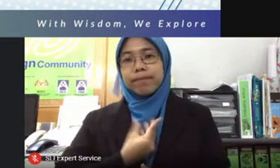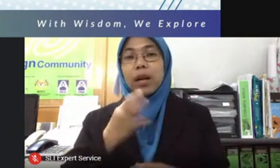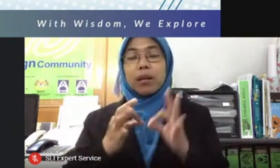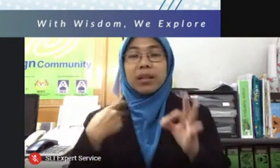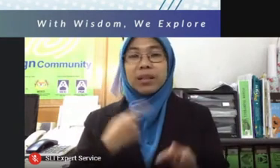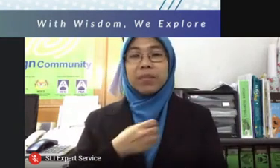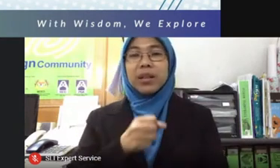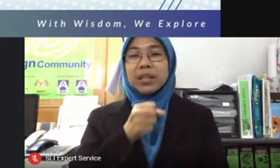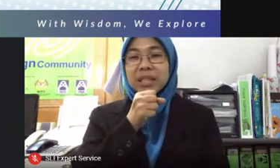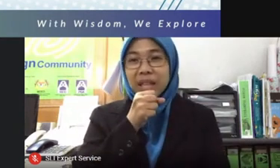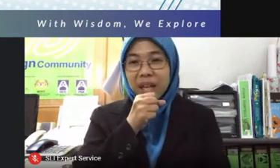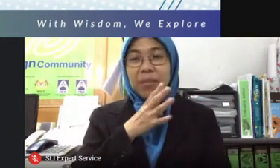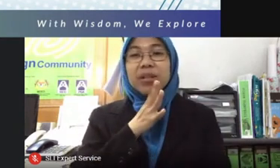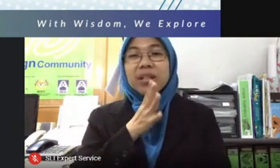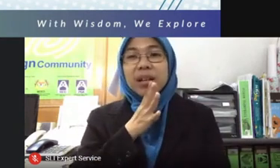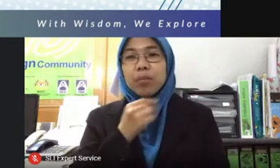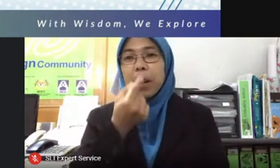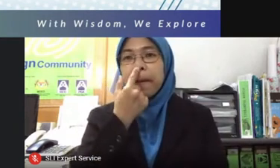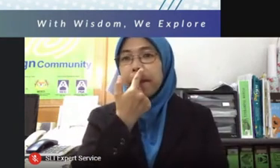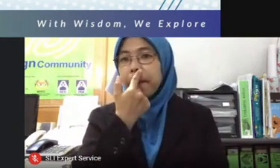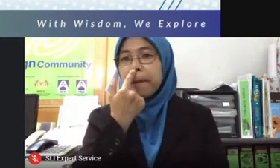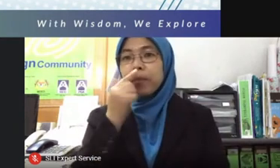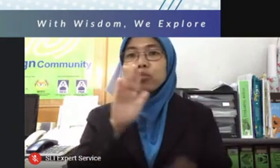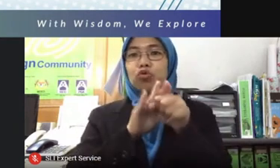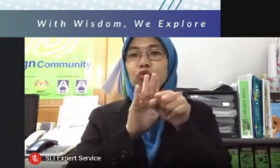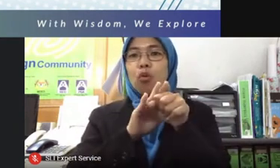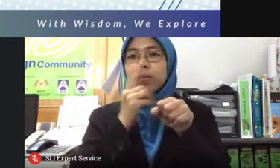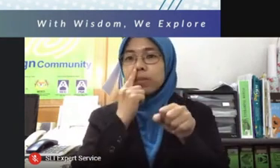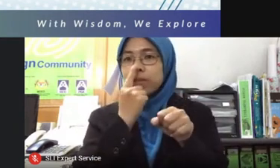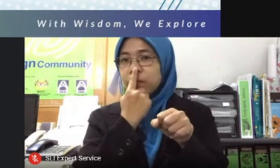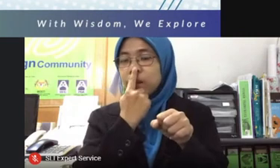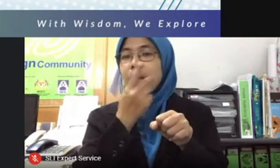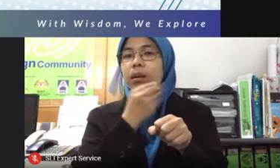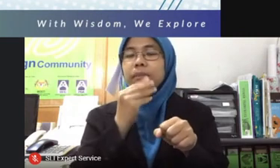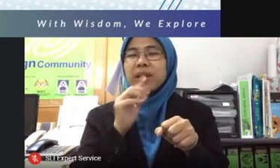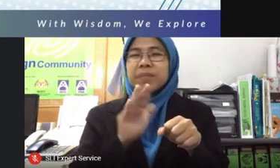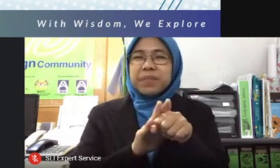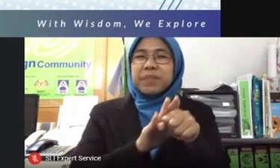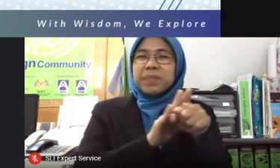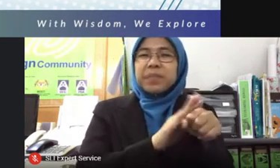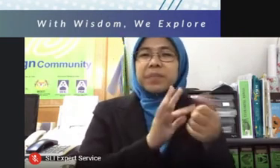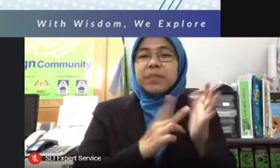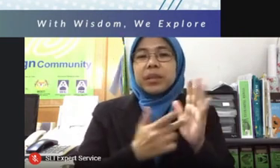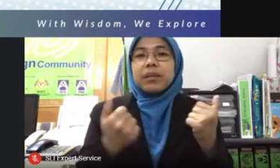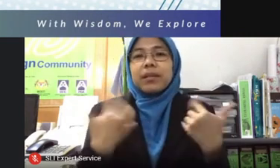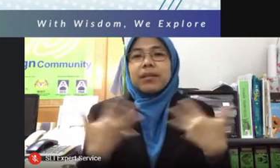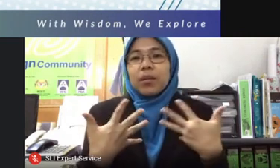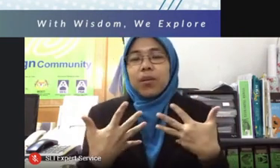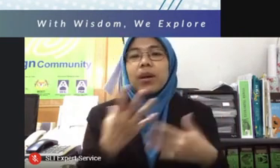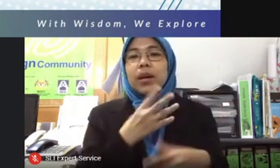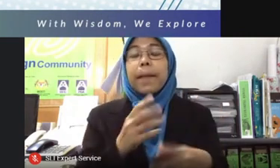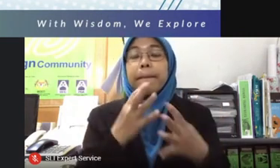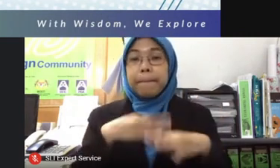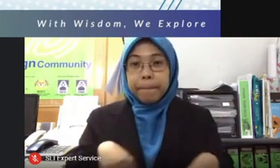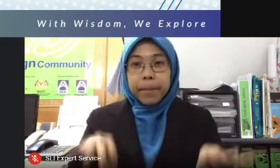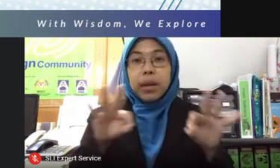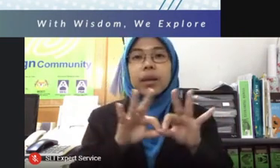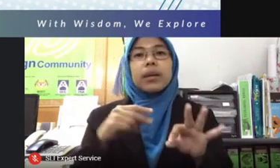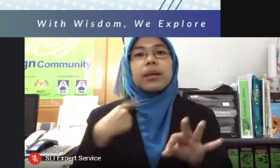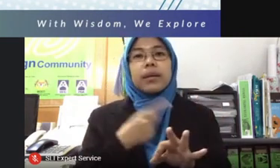nak cakap tu, hidung kita ni macam tersekat-sekat. Okay? Jadi bila tersekat-sekat tu, itu kita rasa macam takut. Jadi yang penting kita